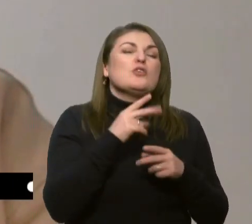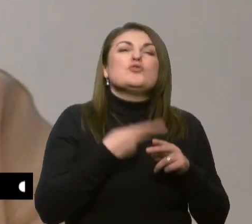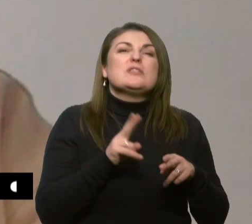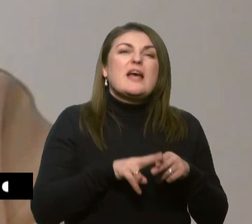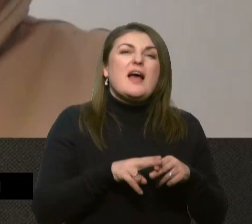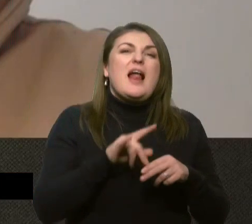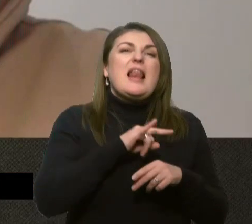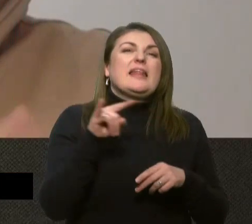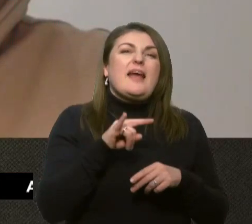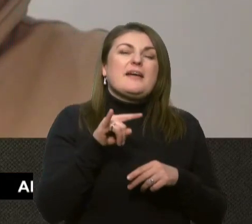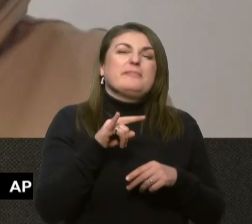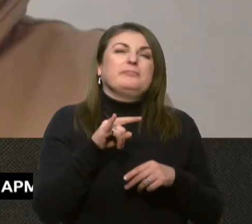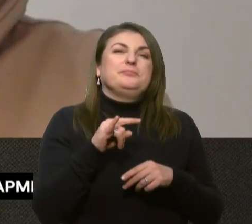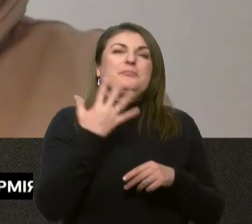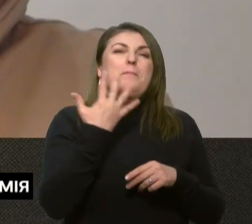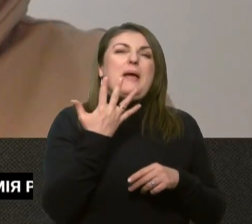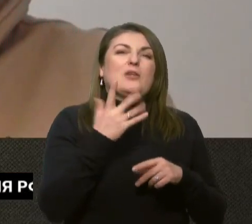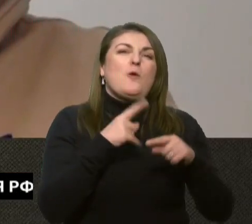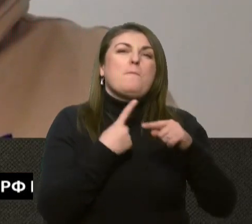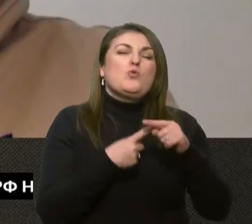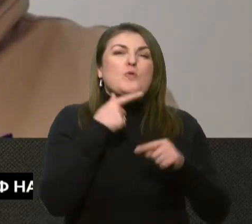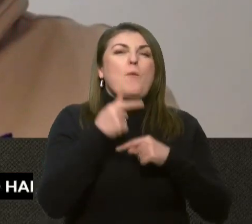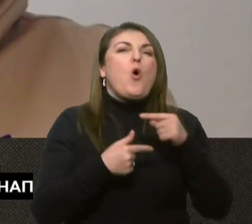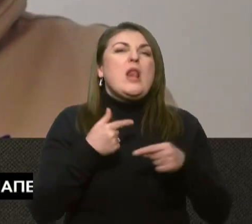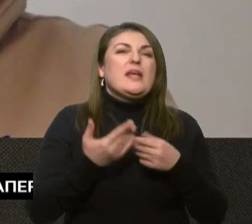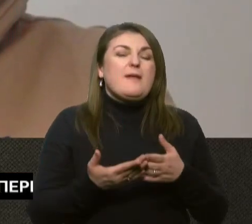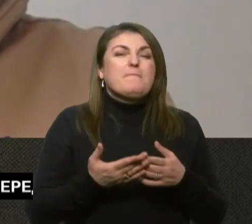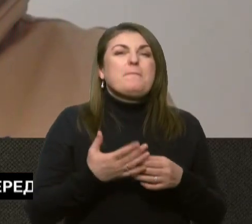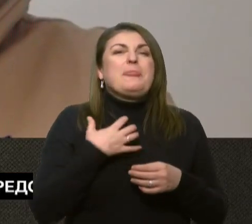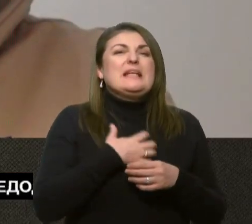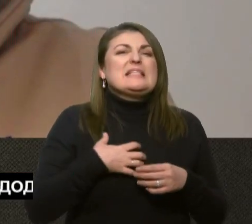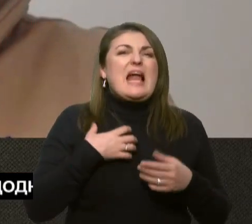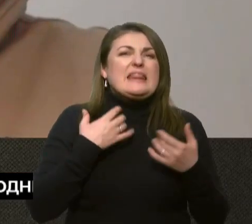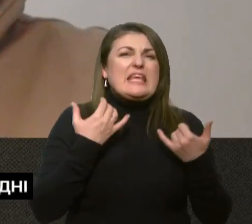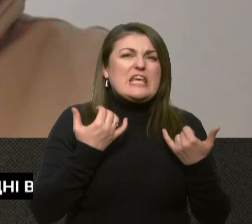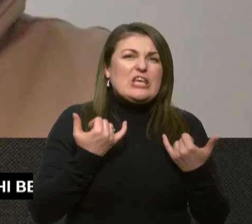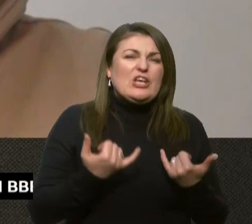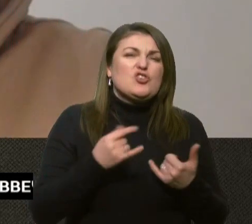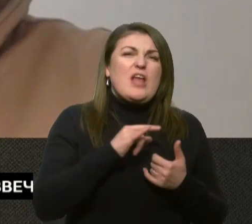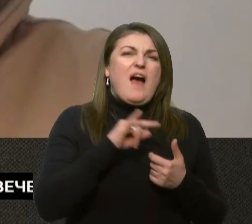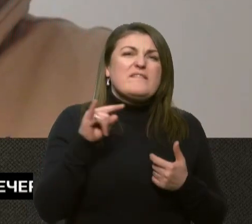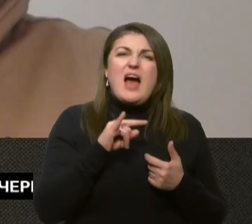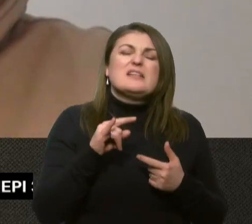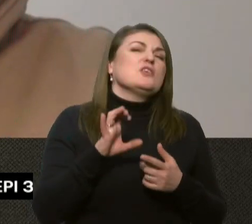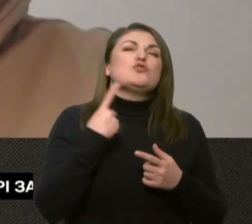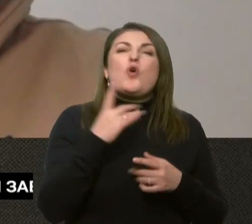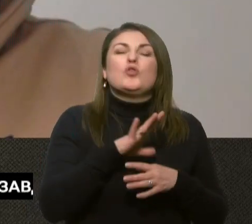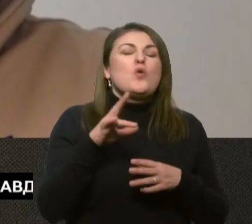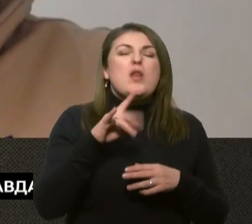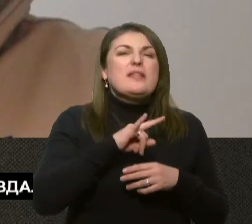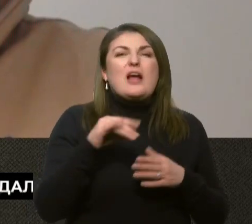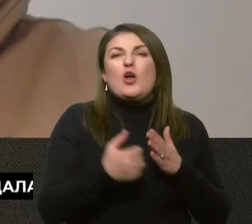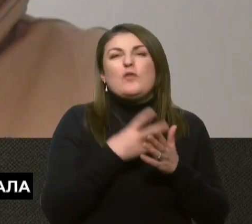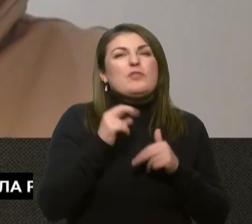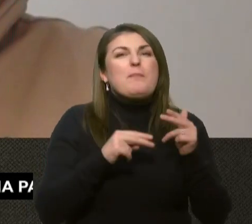це літак там 5-го плюс покоління. Ага. Стратегічна авіація. Жодного літака нового не побудована.